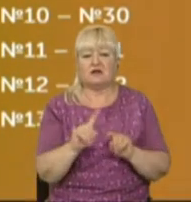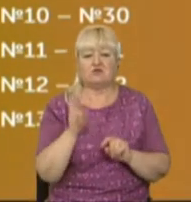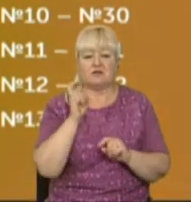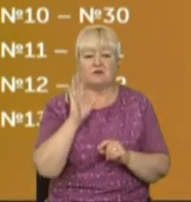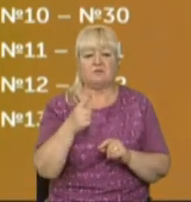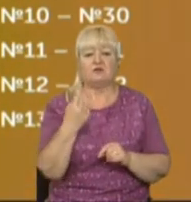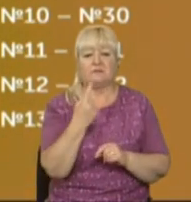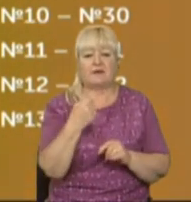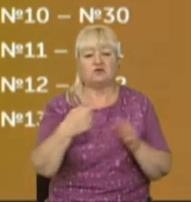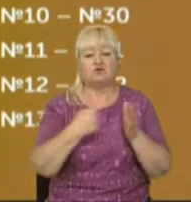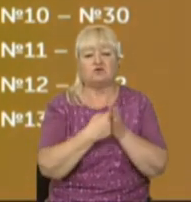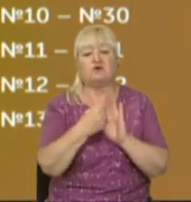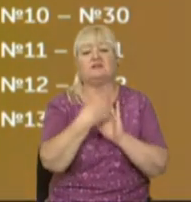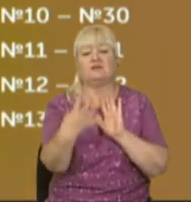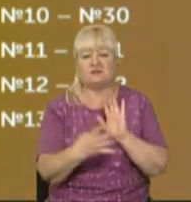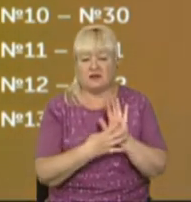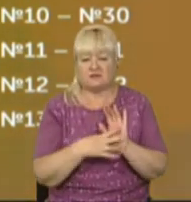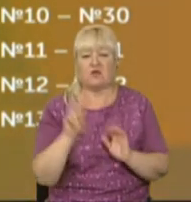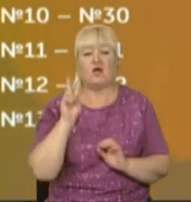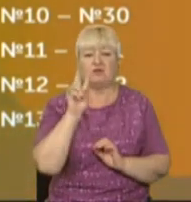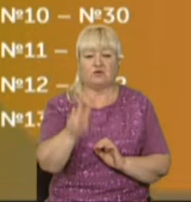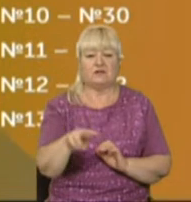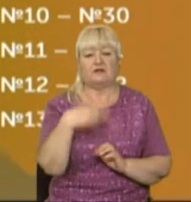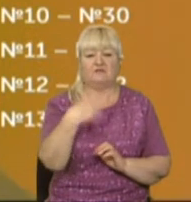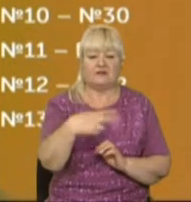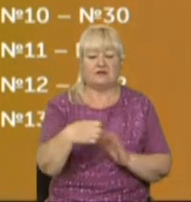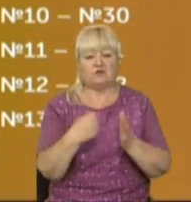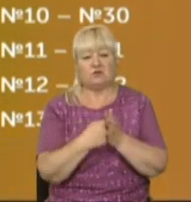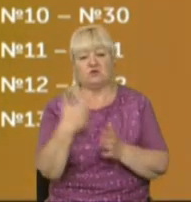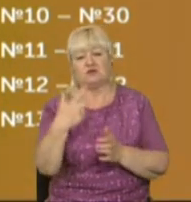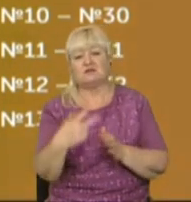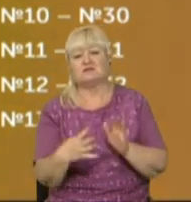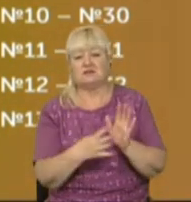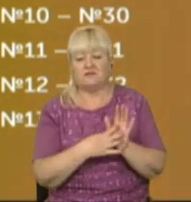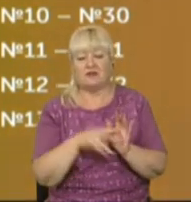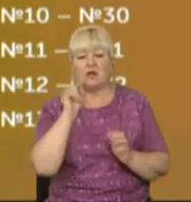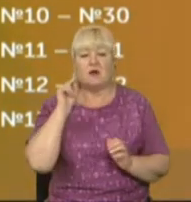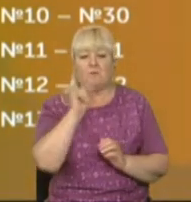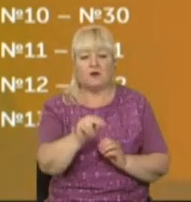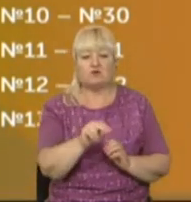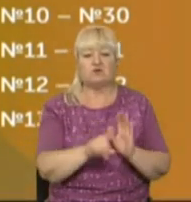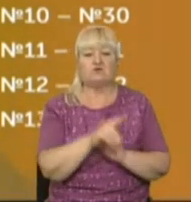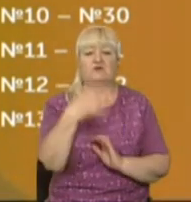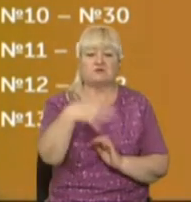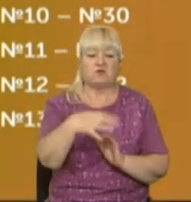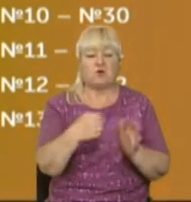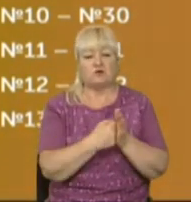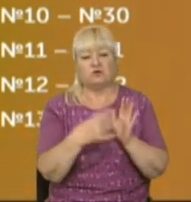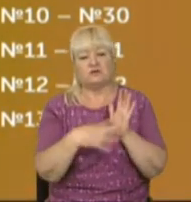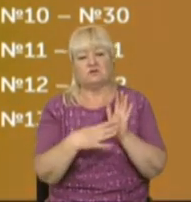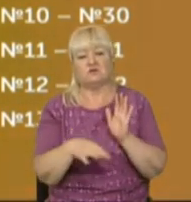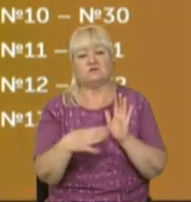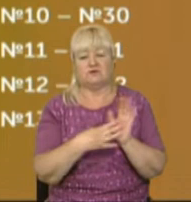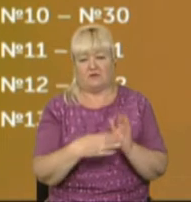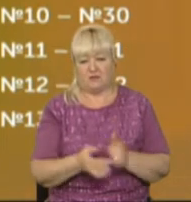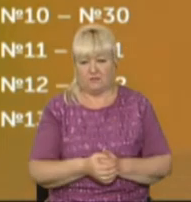від 1 до 19-го, тролейбуси від 20-го до 39-го, а маршрутки від 40-го до